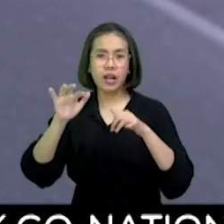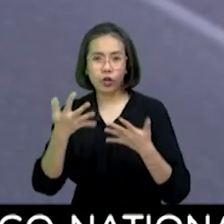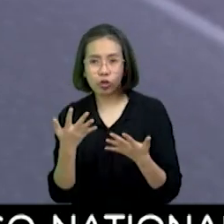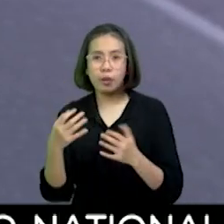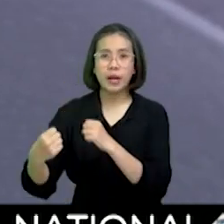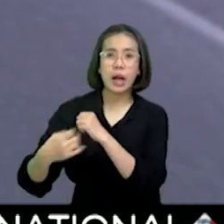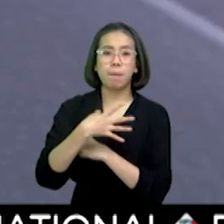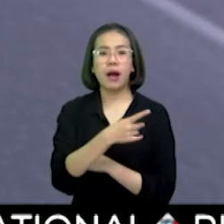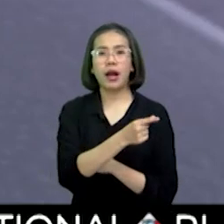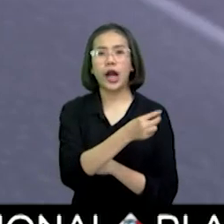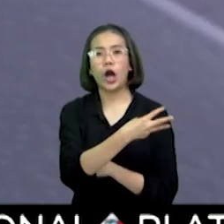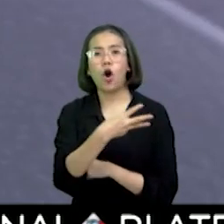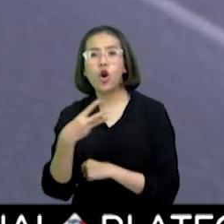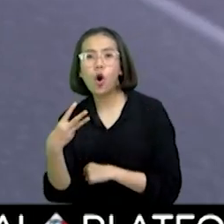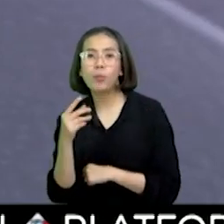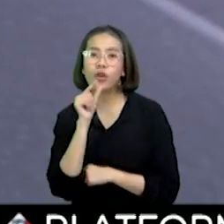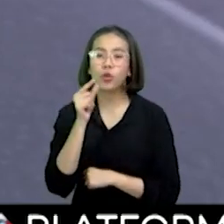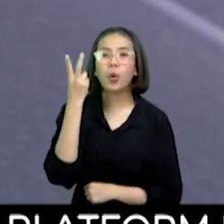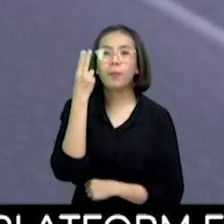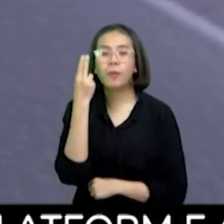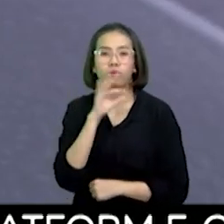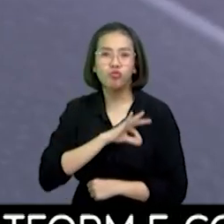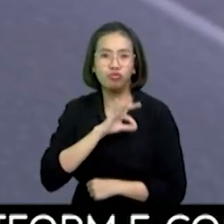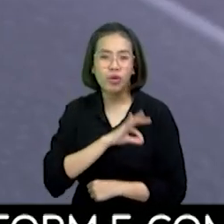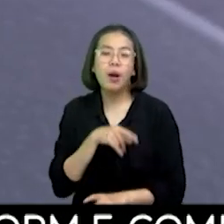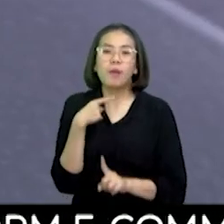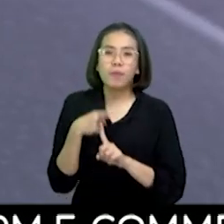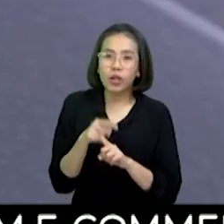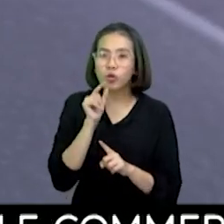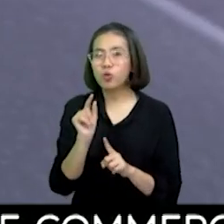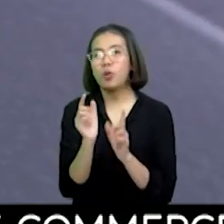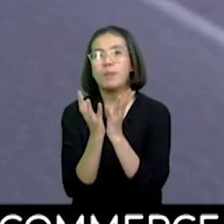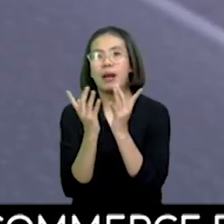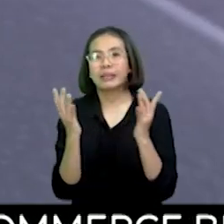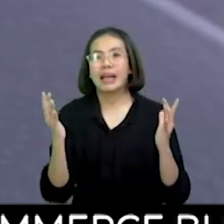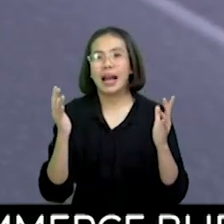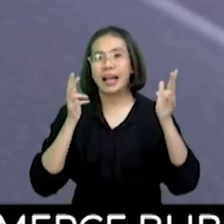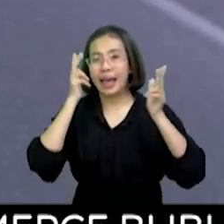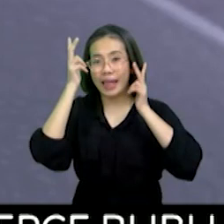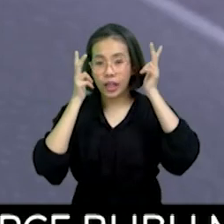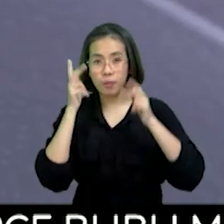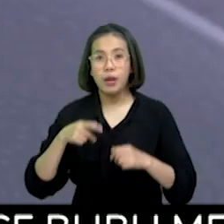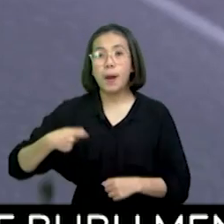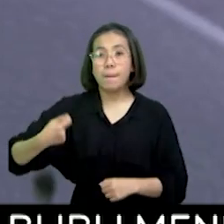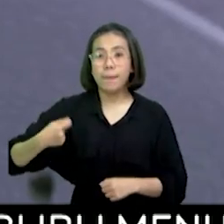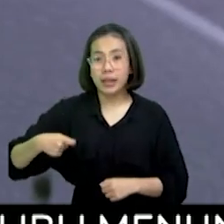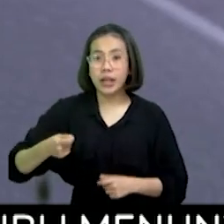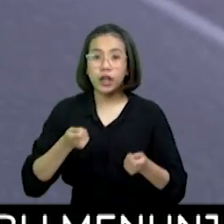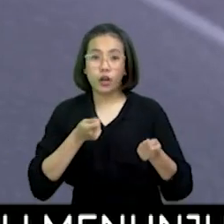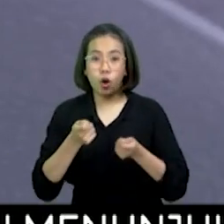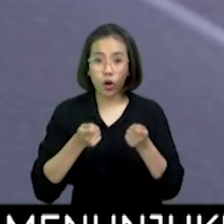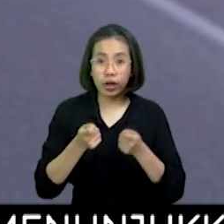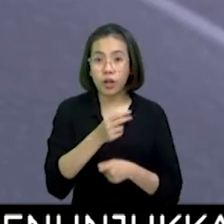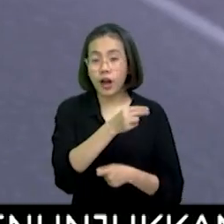yang luar biasa bagi pemerintah serta warga Nusa Tenggara Barat. Menko Perekonomian Erlangga Hartarto menyebut